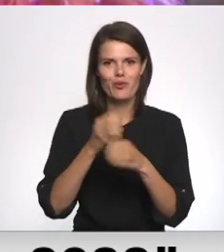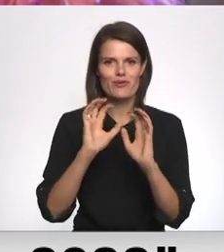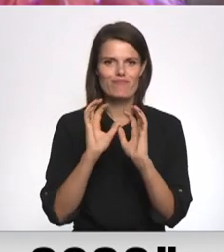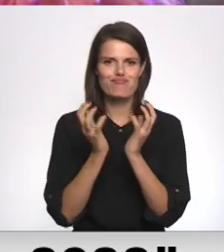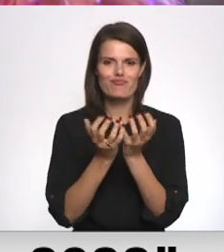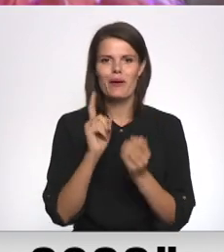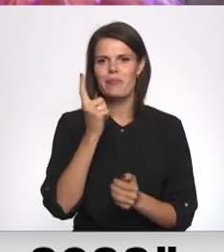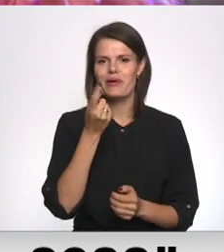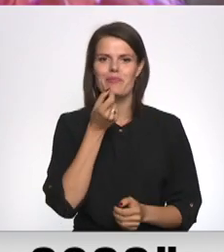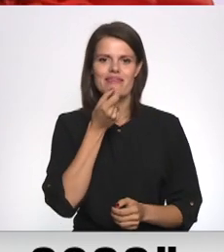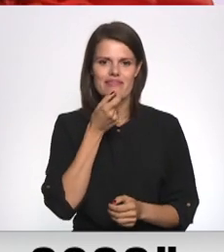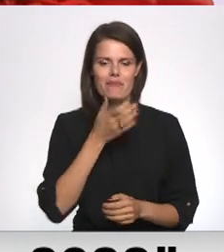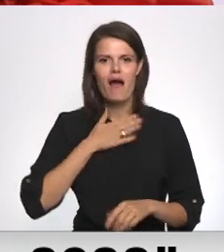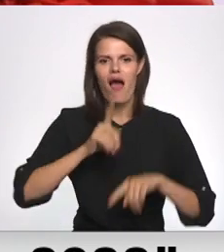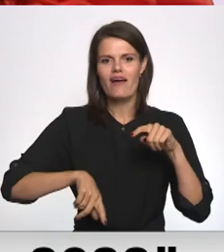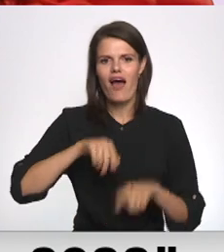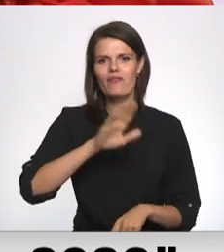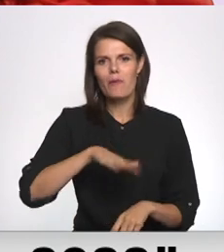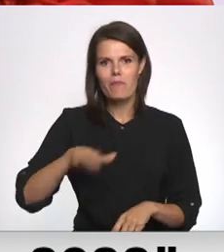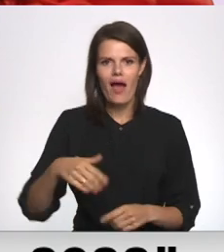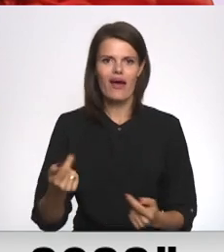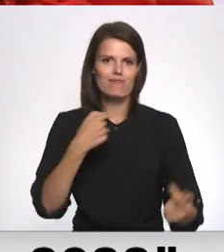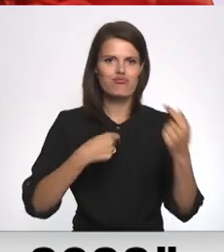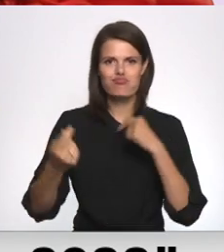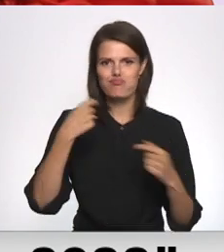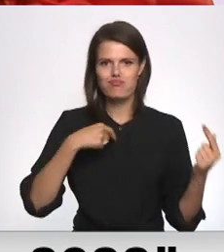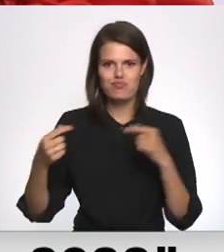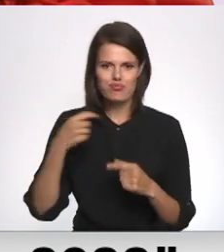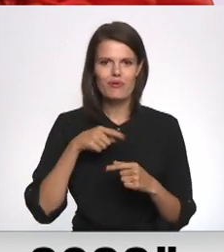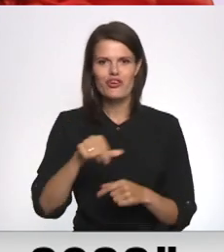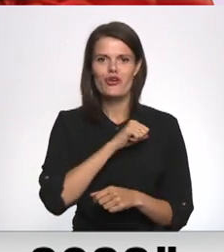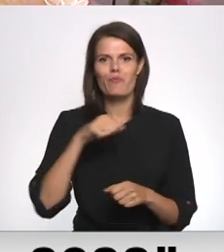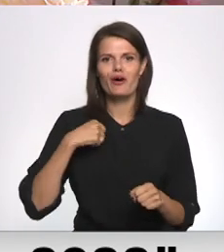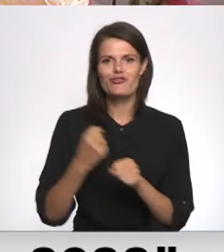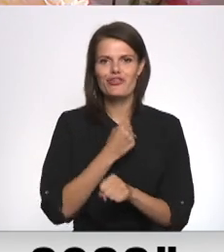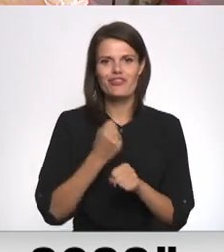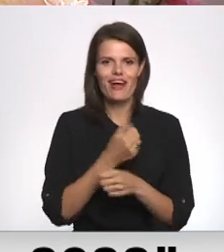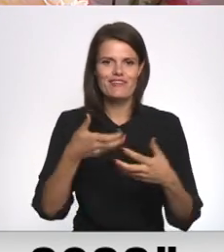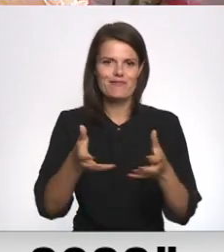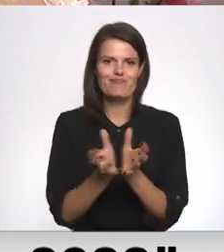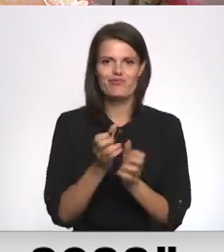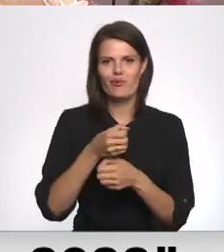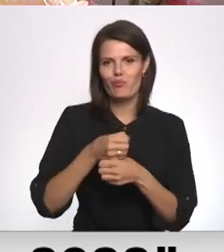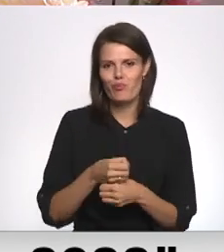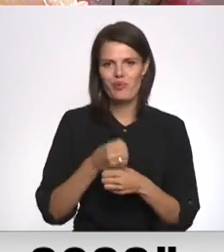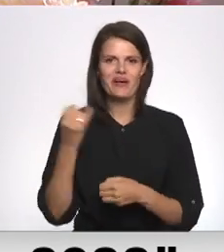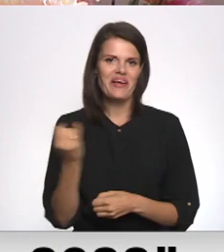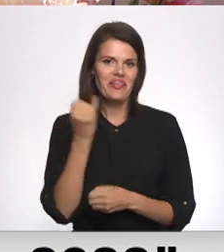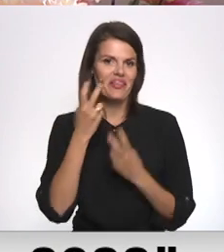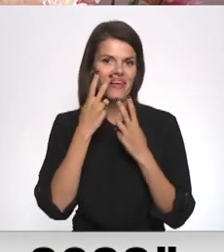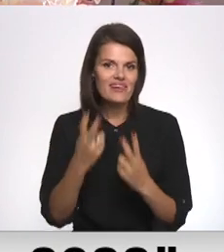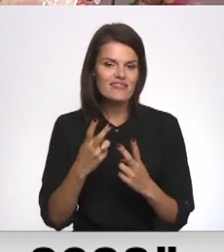Uz 1. septembra man radu bērnu sabrauc. Un tā viņa taisa paši buķets, kas ir interesanti, vai ne? Un tāpēc